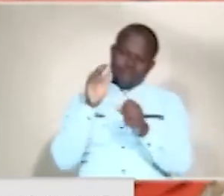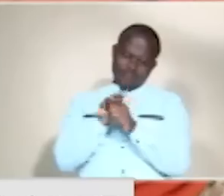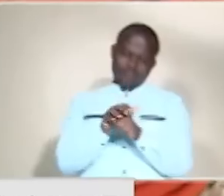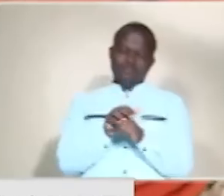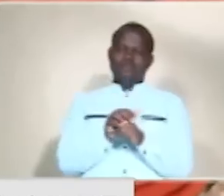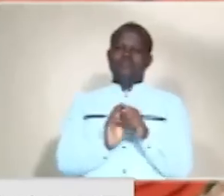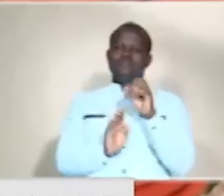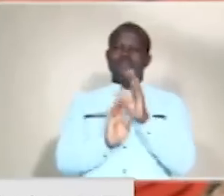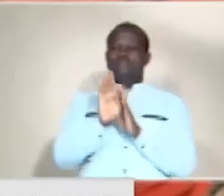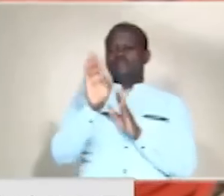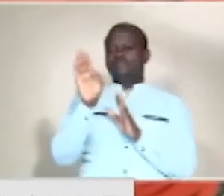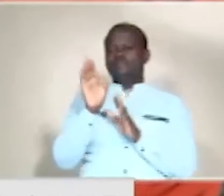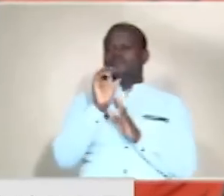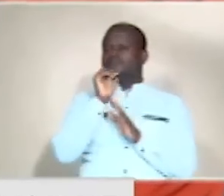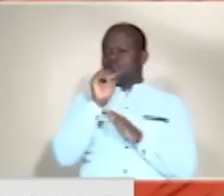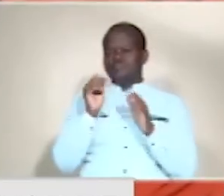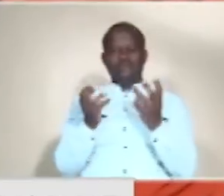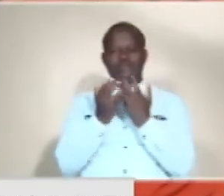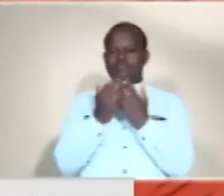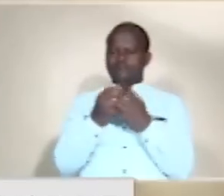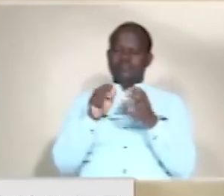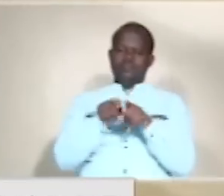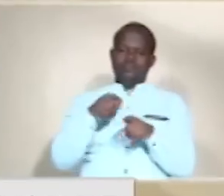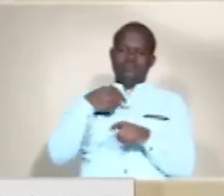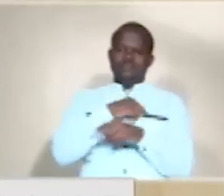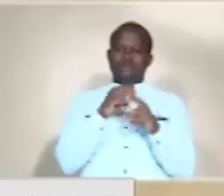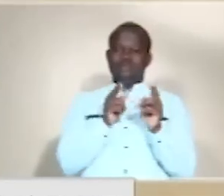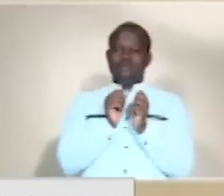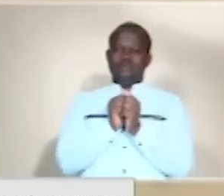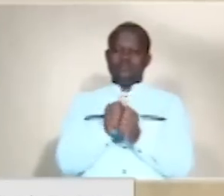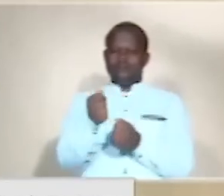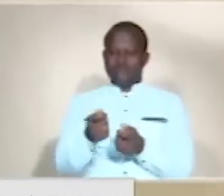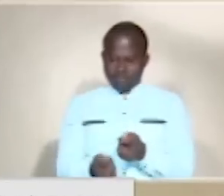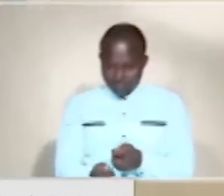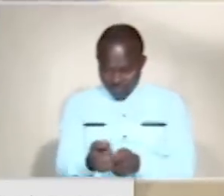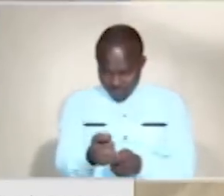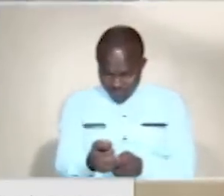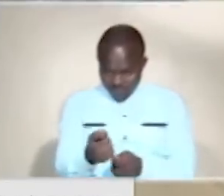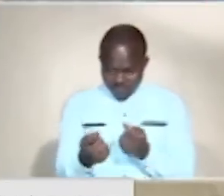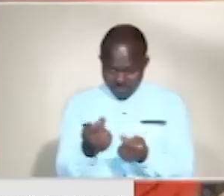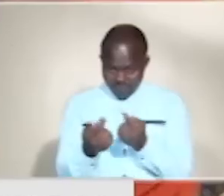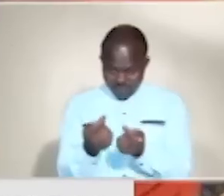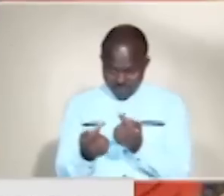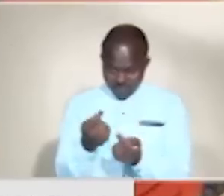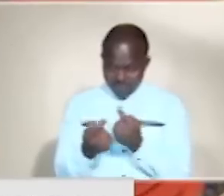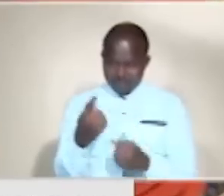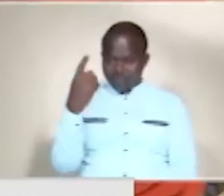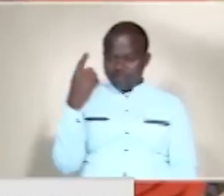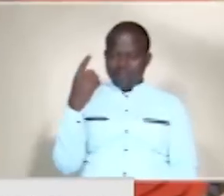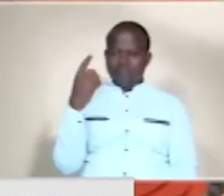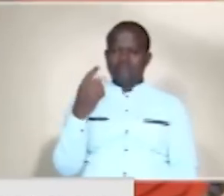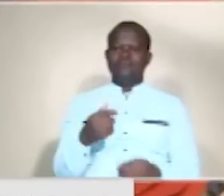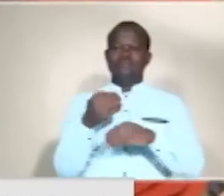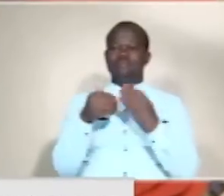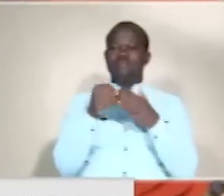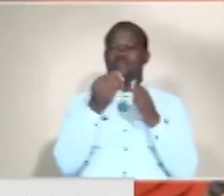kijyambere, ntaho rihuriye na rya rindi ryacu twakoreshaga. Ushyiramo udukwi dukeya tugacana rumwe,